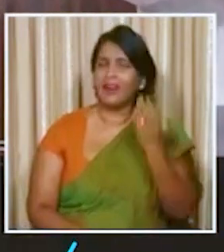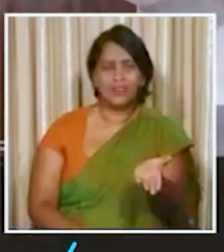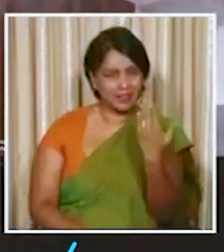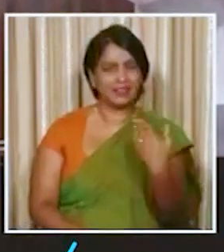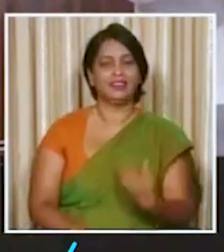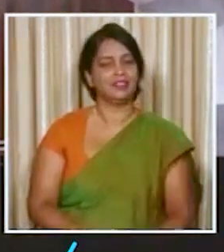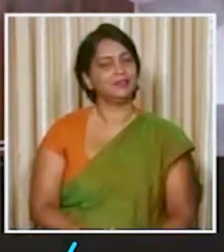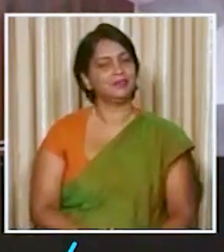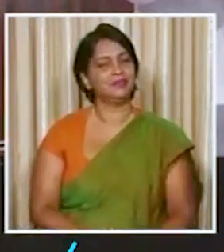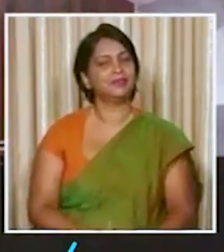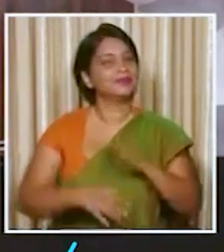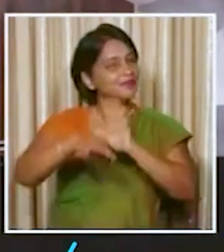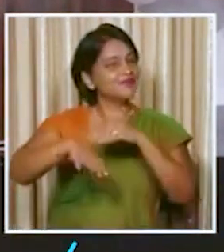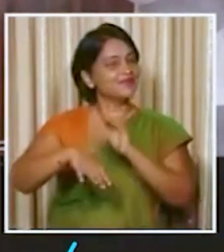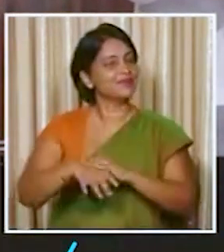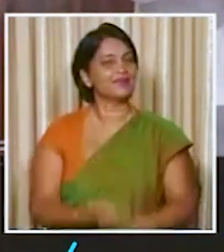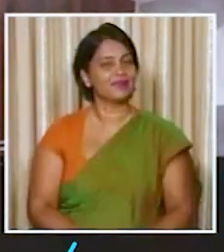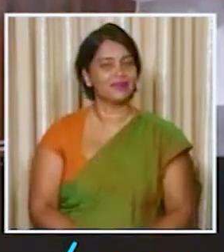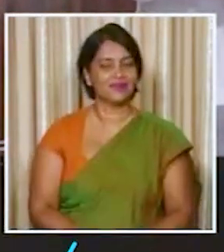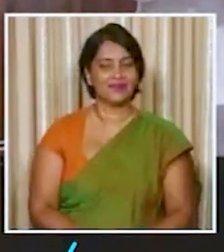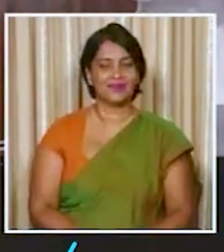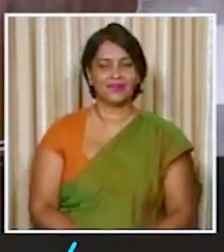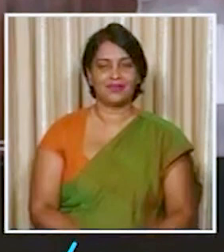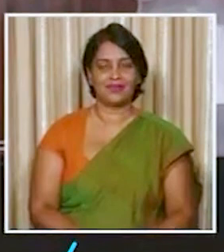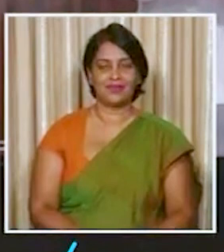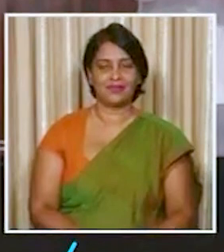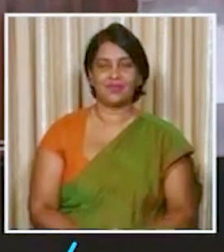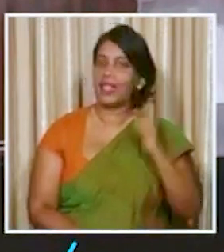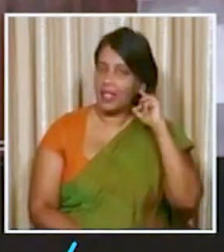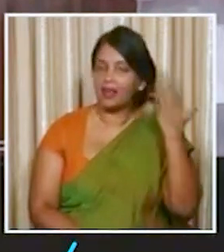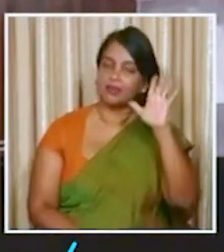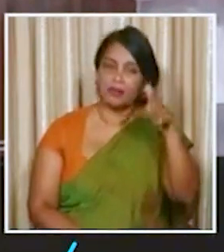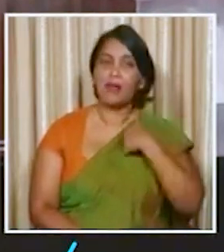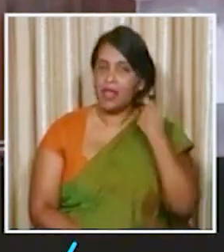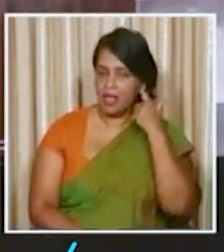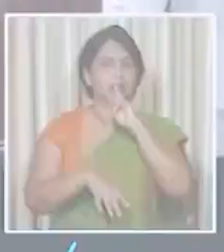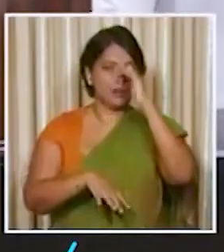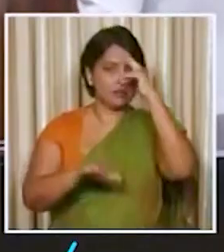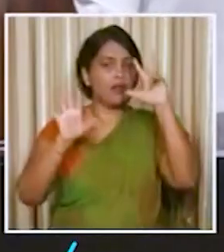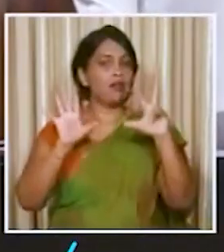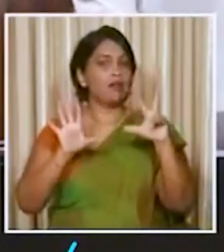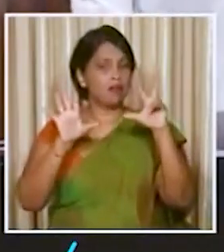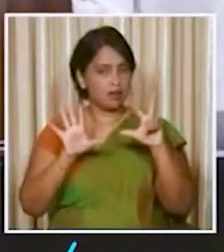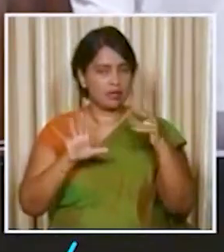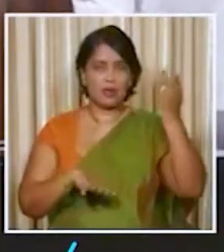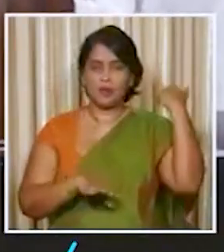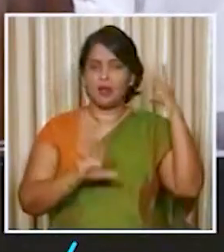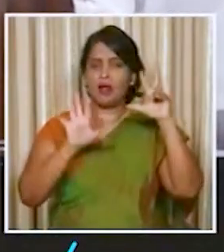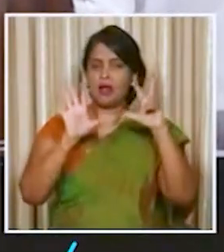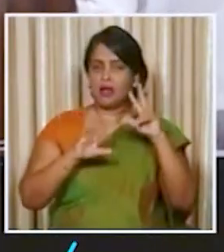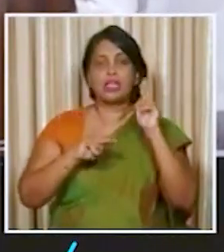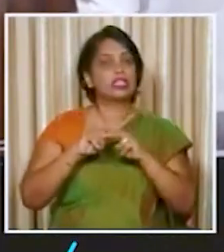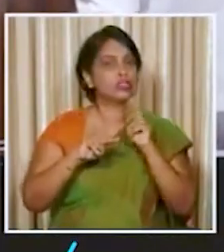කරුණාකරලා ඔබතුමාගේ කතානායකතුමනි ඇහෙන්නේ හරි බොහොම ස්තුතියි ඔබතුමාට මට ඇහෙනවා ඔබතුමා කියන්න ගිය 8 වෙනිදා